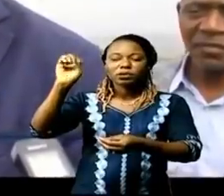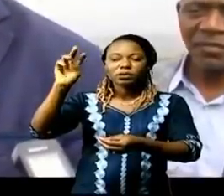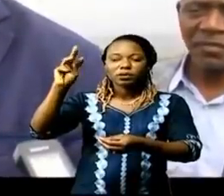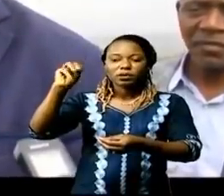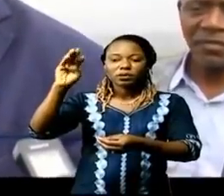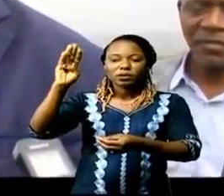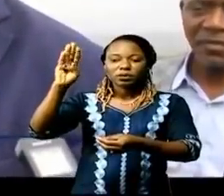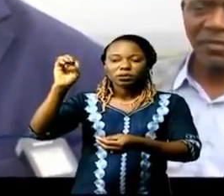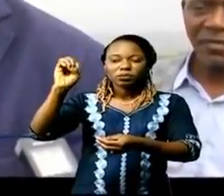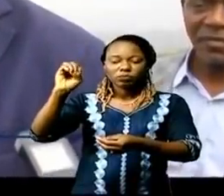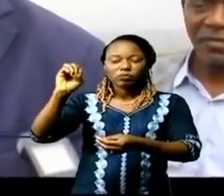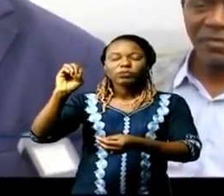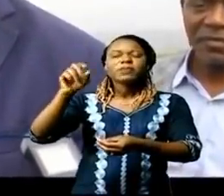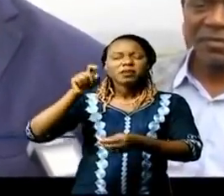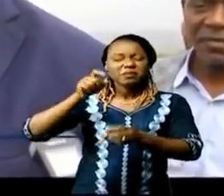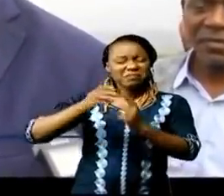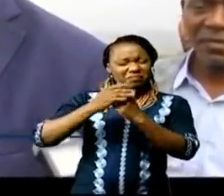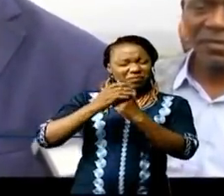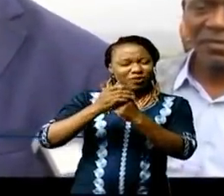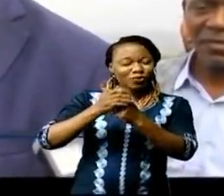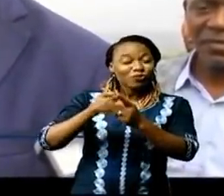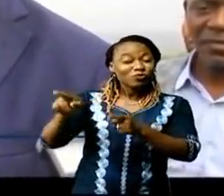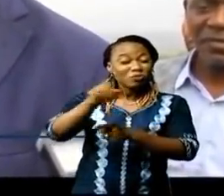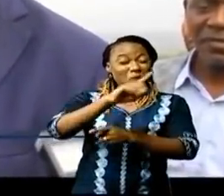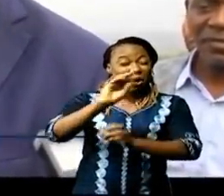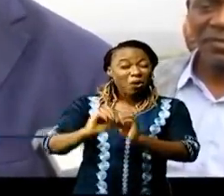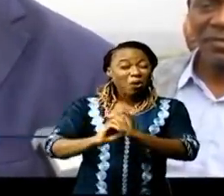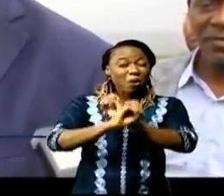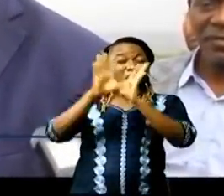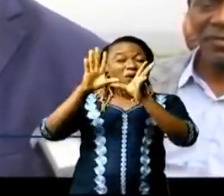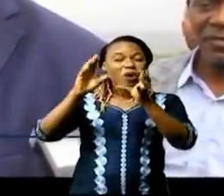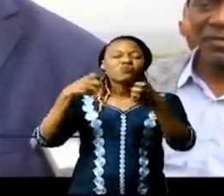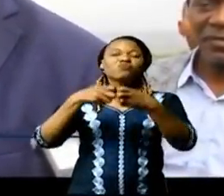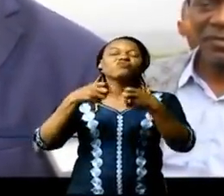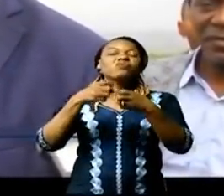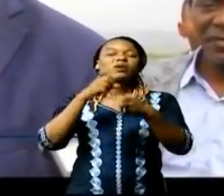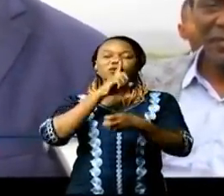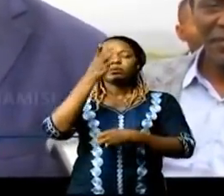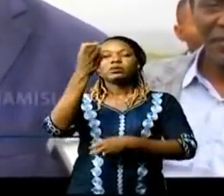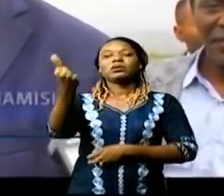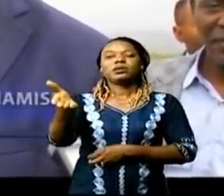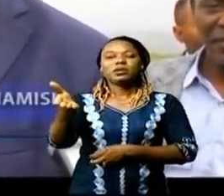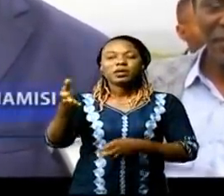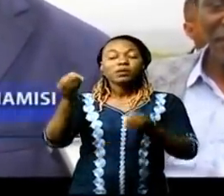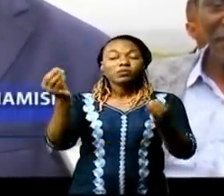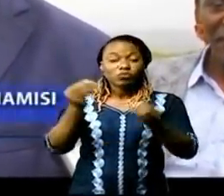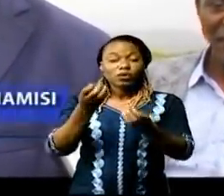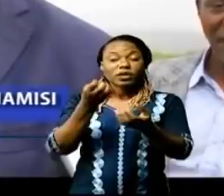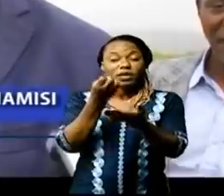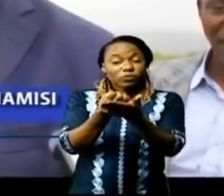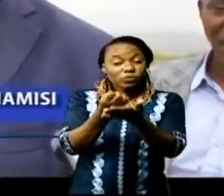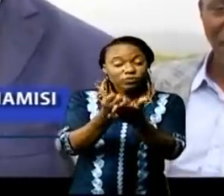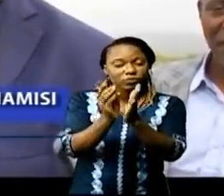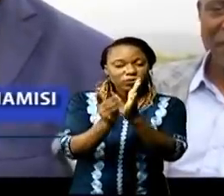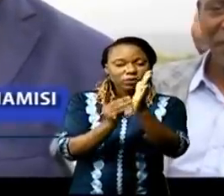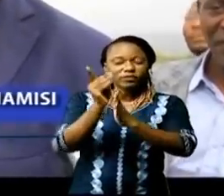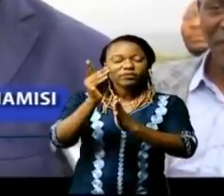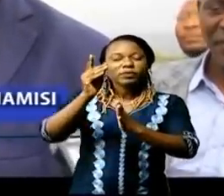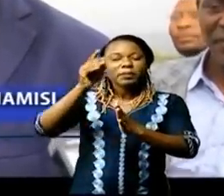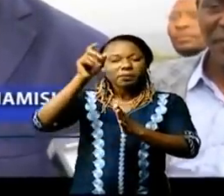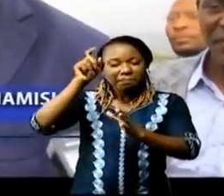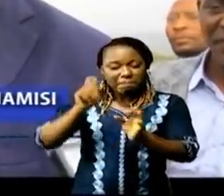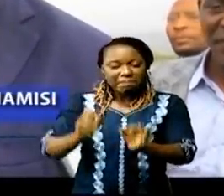même des nouvelles importantes. Mais bien sûr, comme vous le dites, on répète toujours que pour que vraiment l'économie se développe, il nous faut la sécurité.